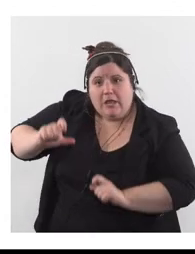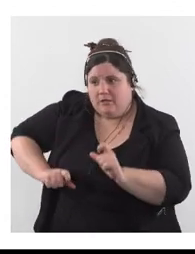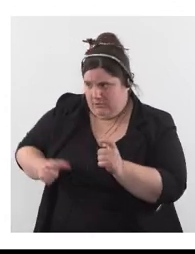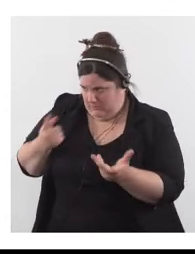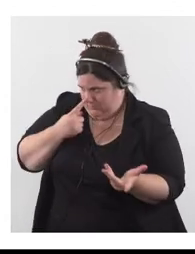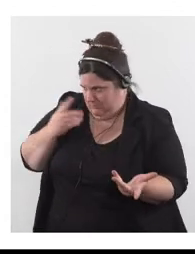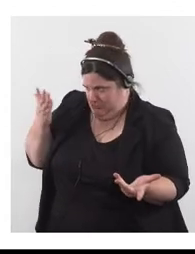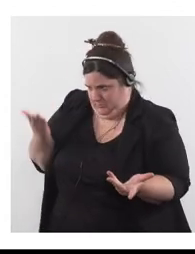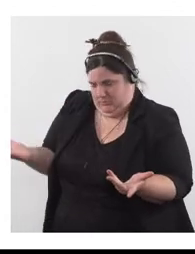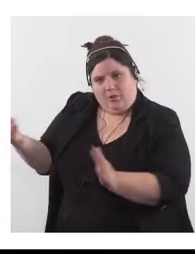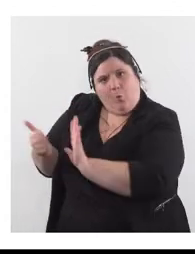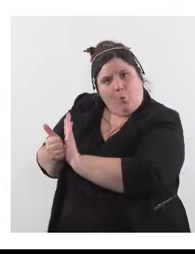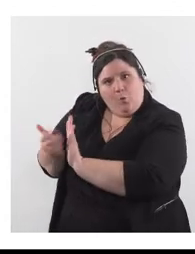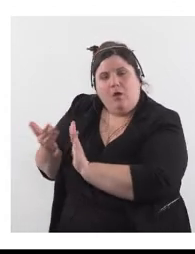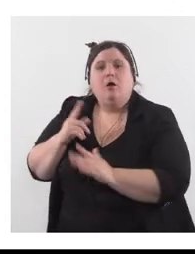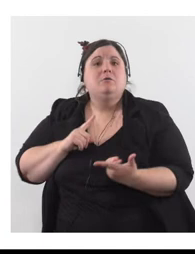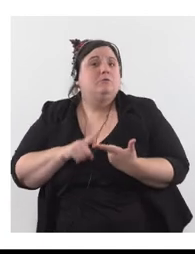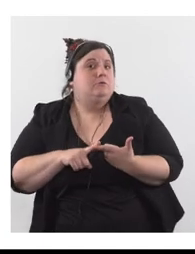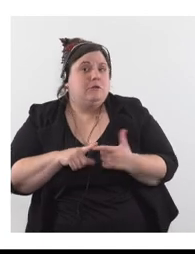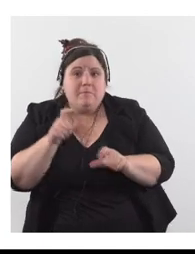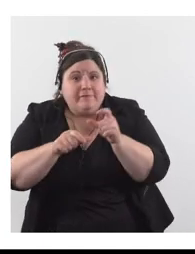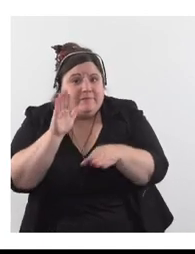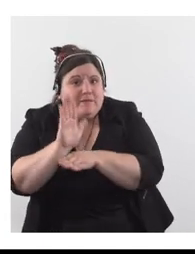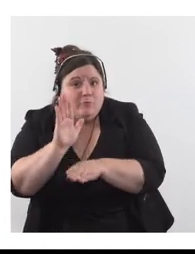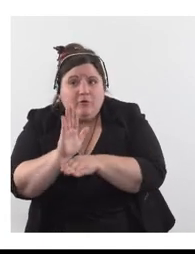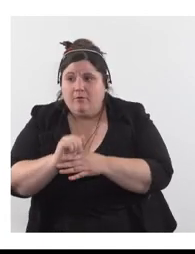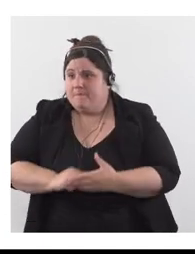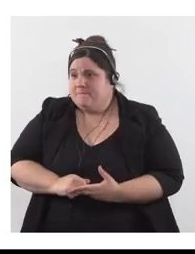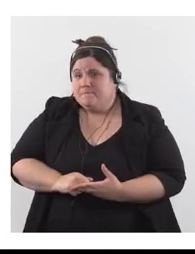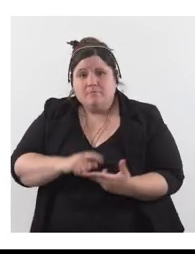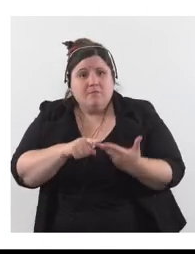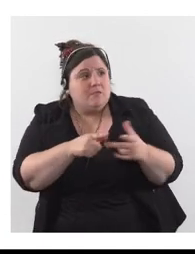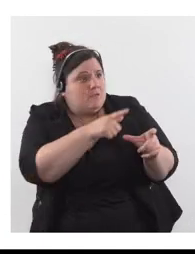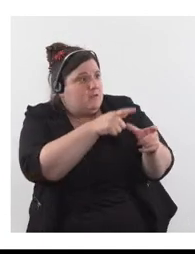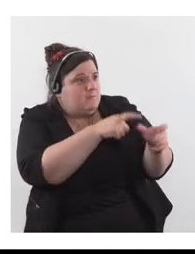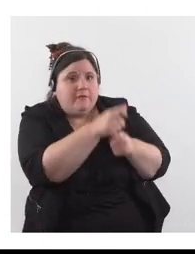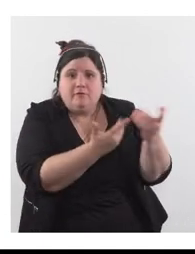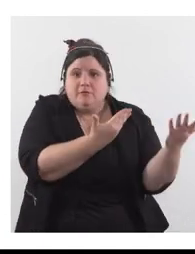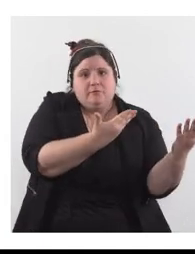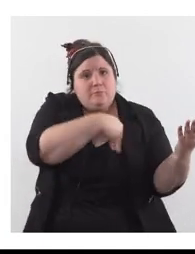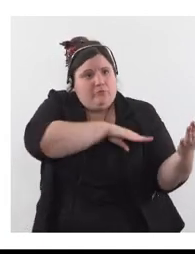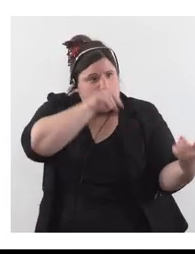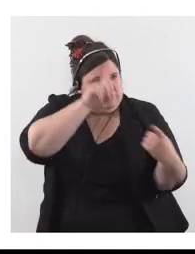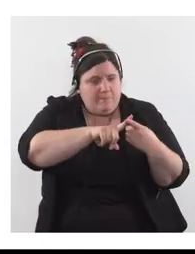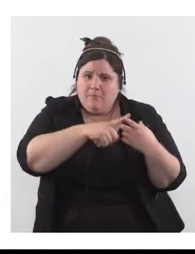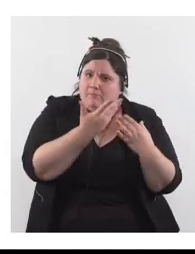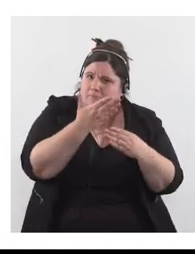attend des organes de promotion de l'égalité? Qu'est-ce qu'on attend de la police? Qu'est-ce qu'on attend? Et là, il y a toute une série de recommandations en disant qu'il n'y a pas une solution.